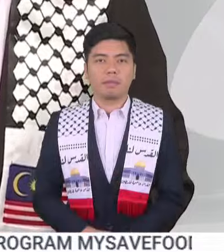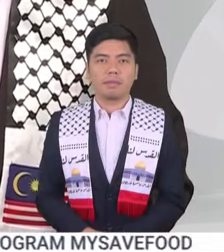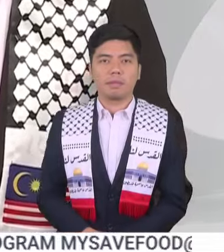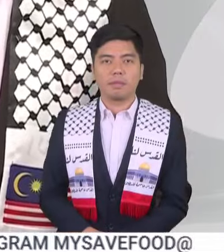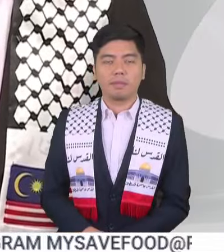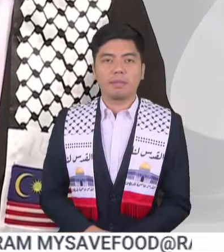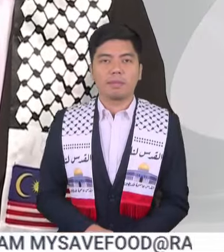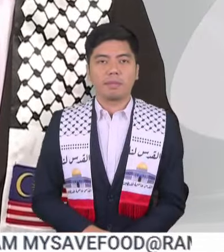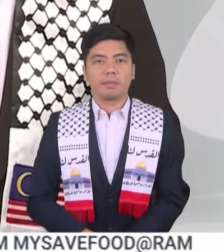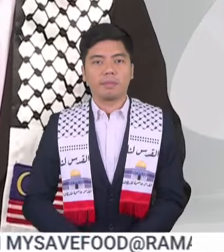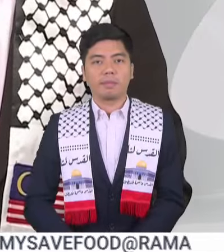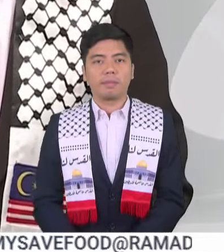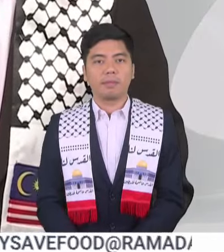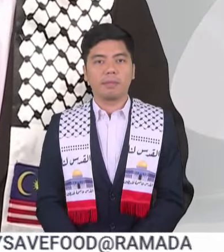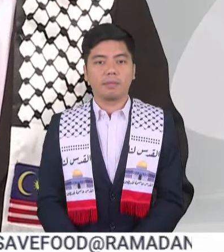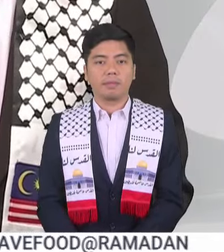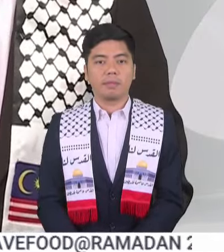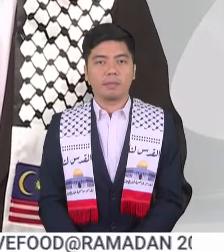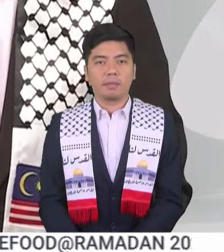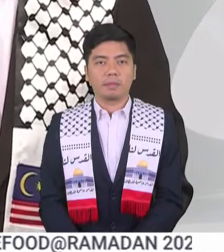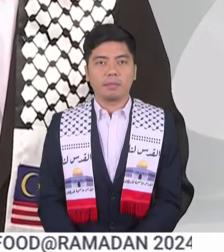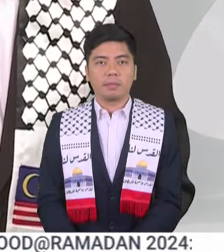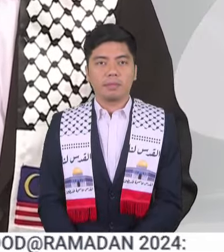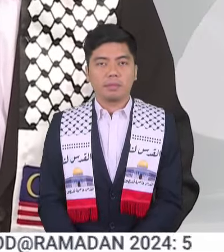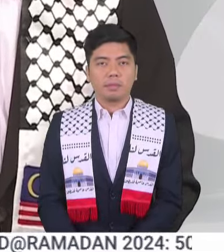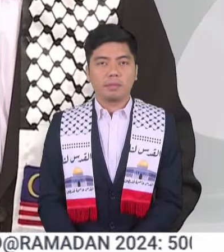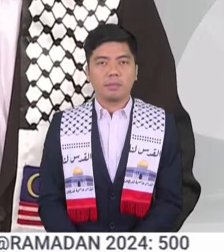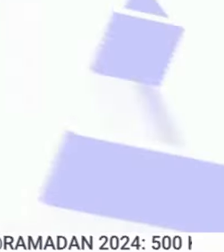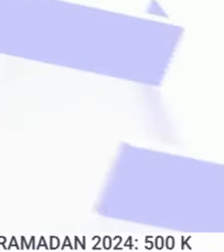Sahi, silakan. Baik, Jam. Terima kasih.